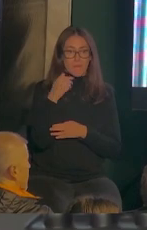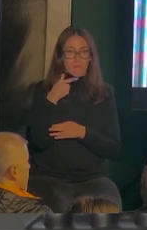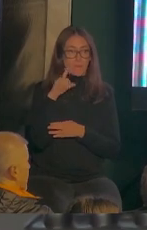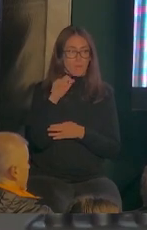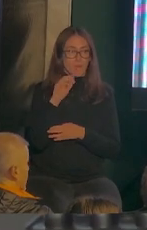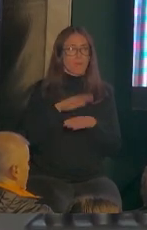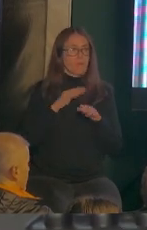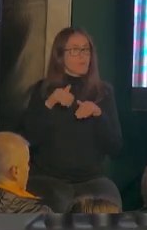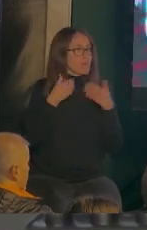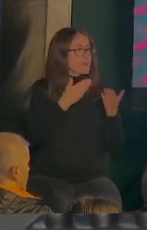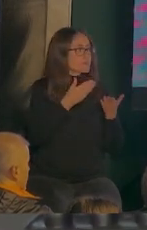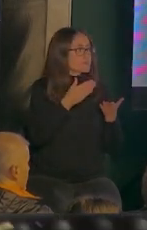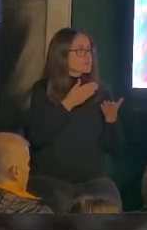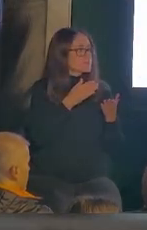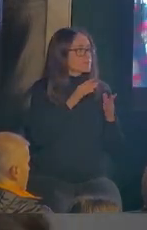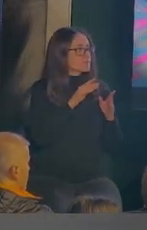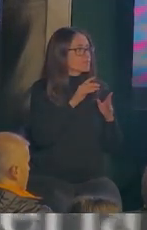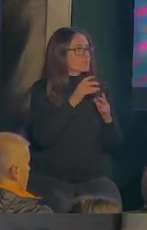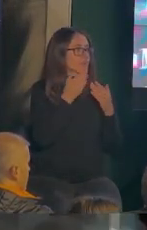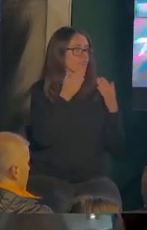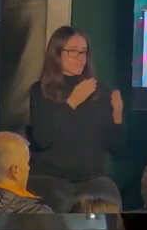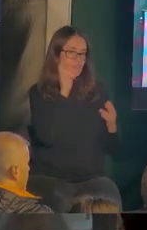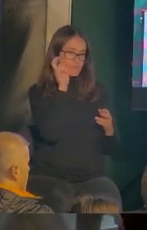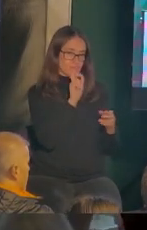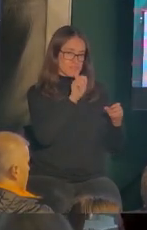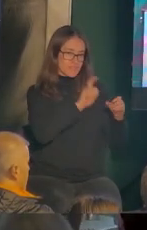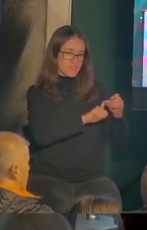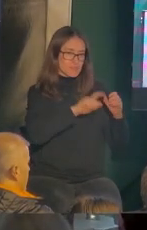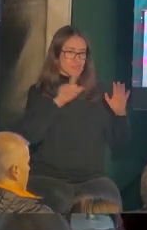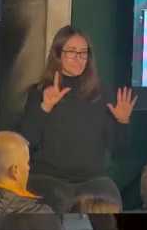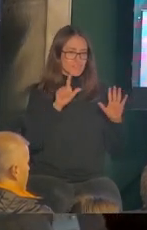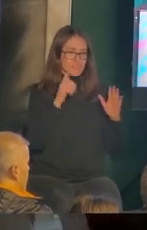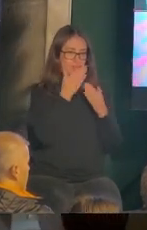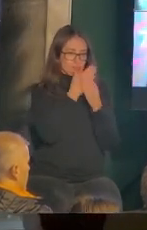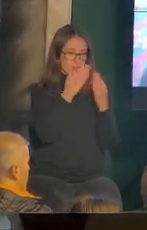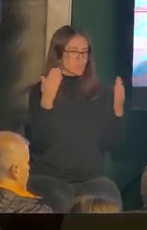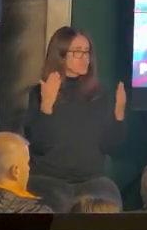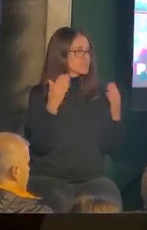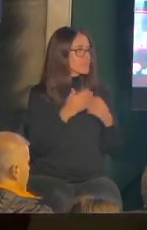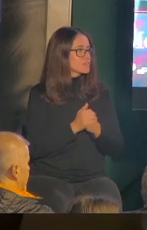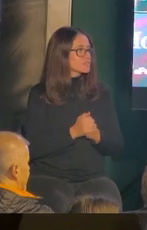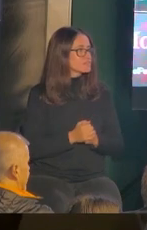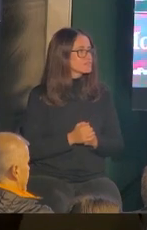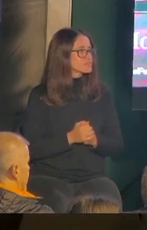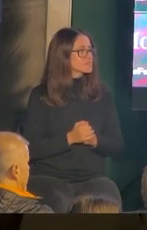obsequi com a agraïment de la seva participació a la setena mostra de pastisseria.